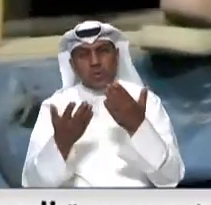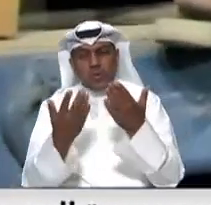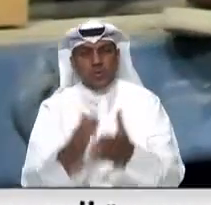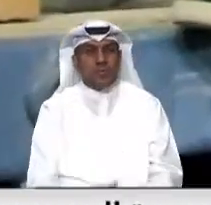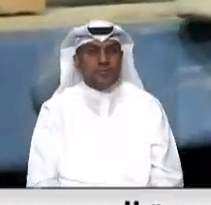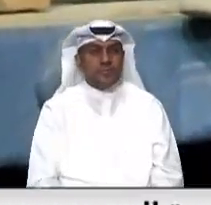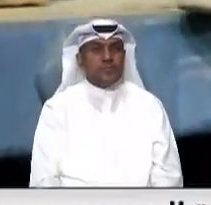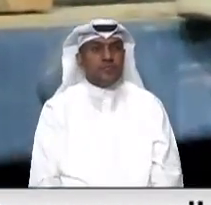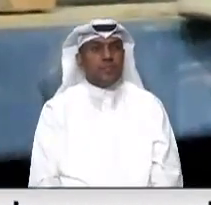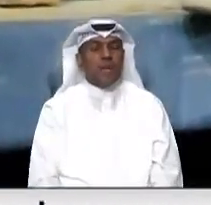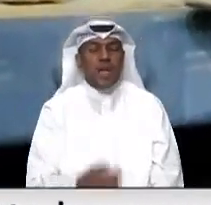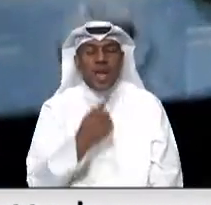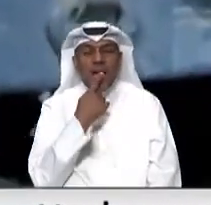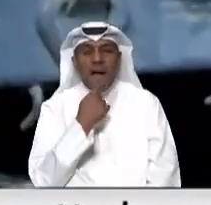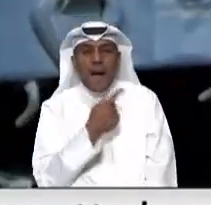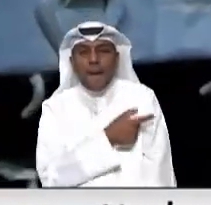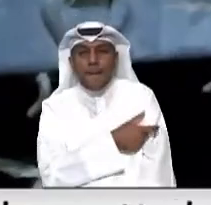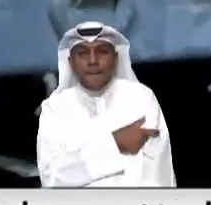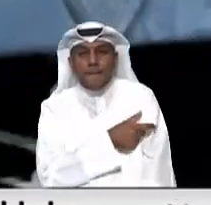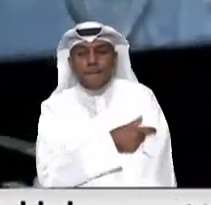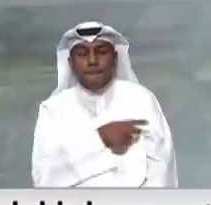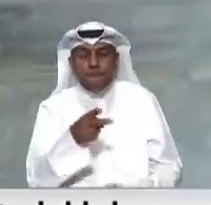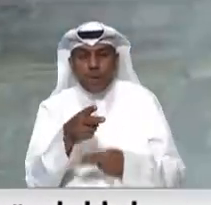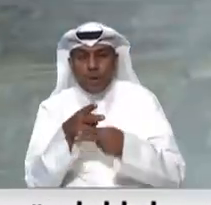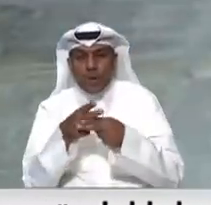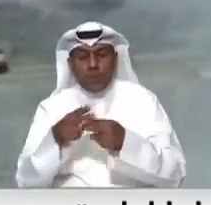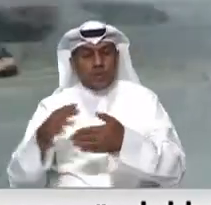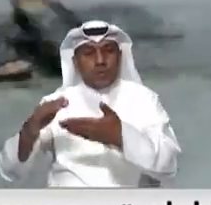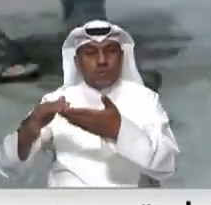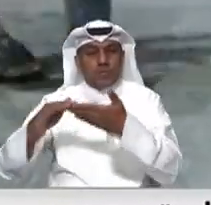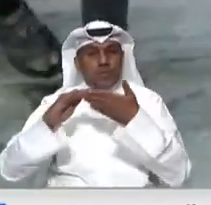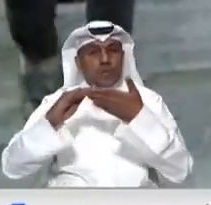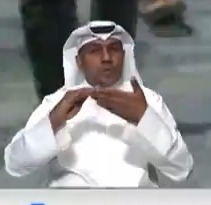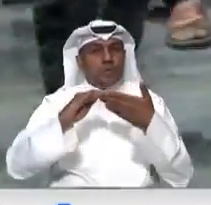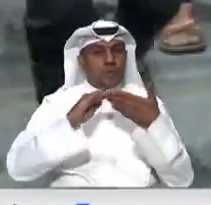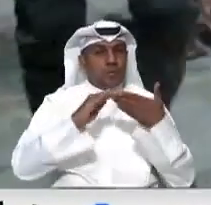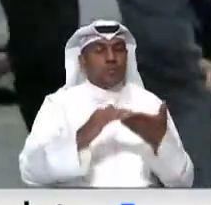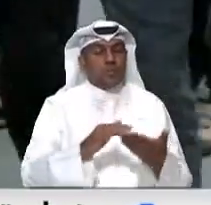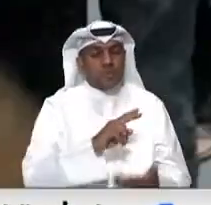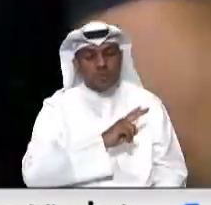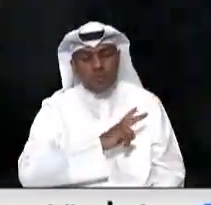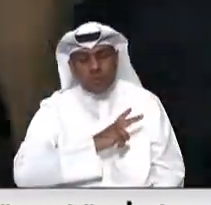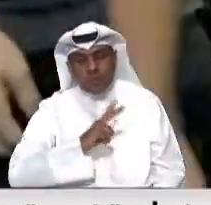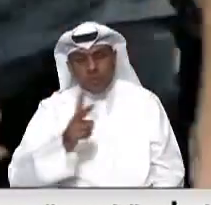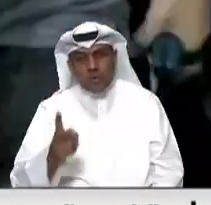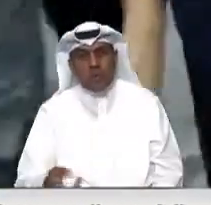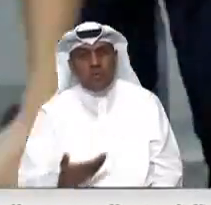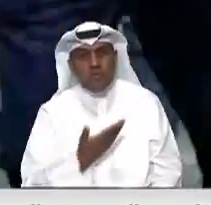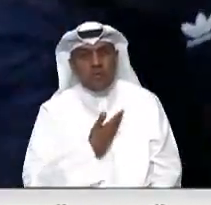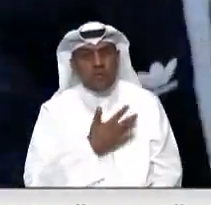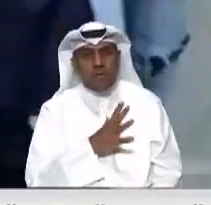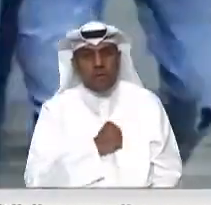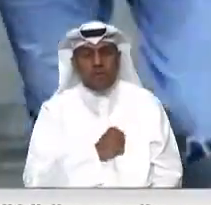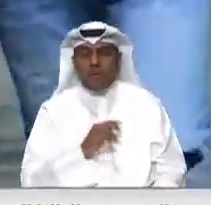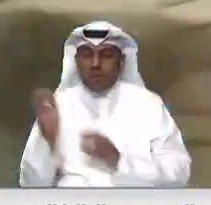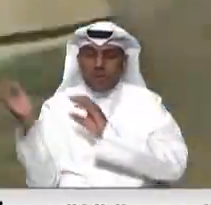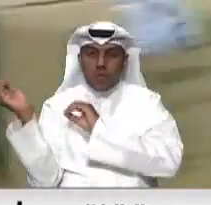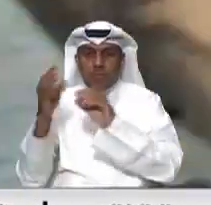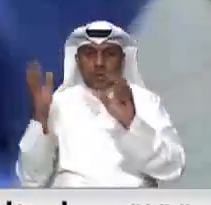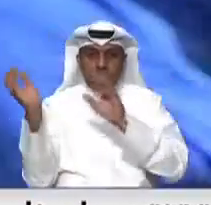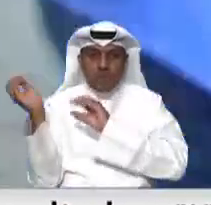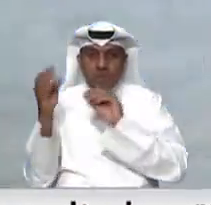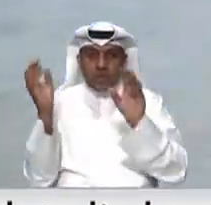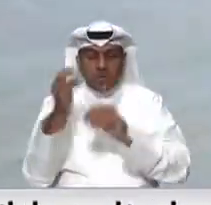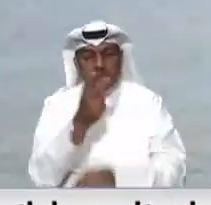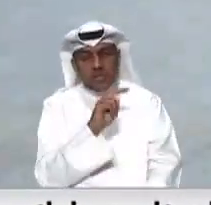مساعدات جمعية الهلال الأحمر الكويتي تأتي لدعم سكان قطاع غزة المنكوبين إثر استمرار العدوان الإسرائيلي،